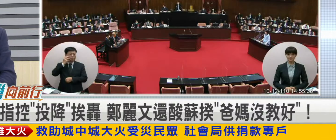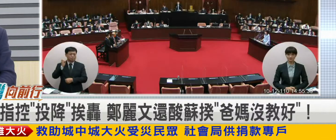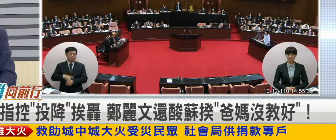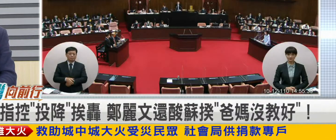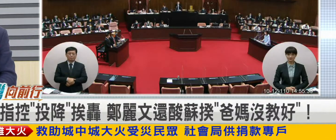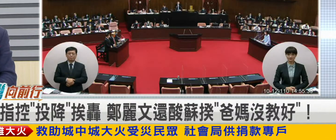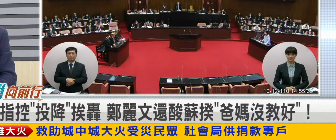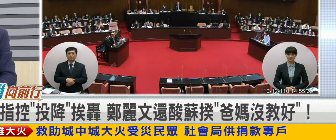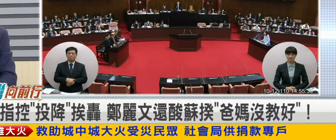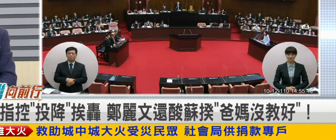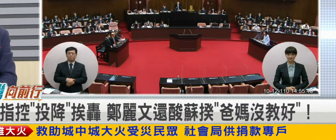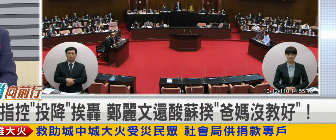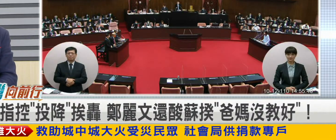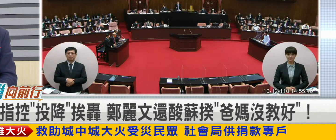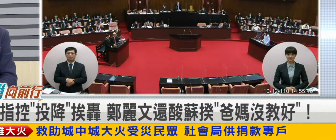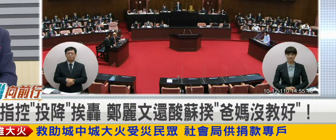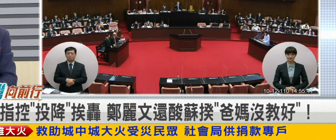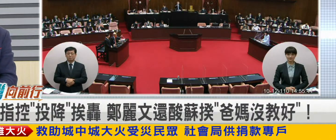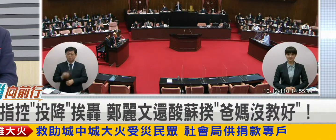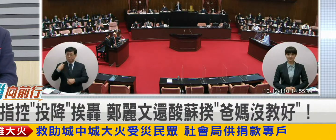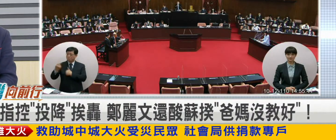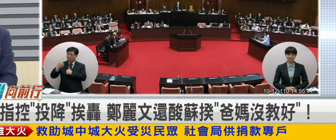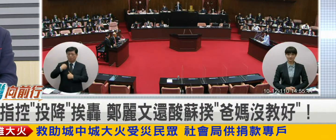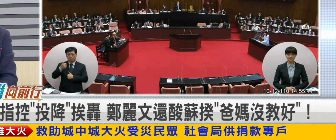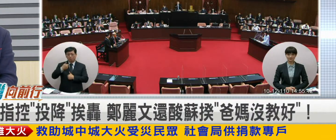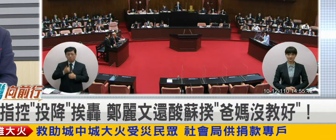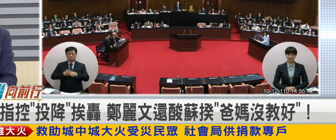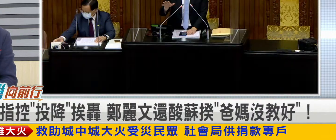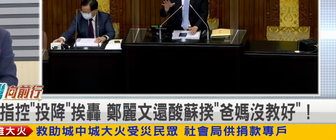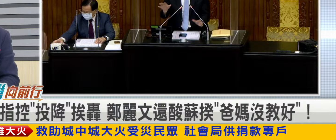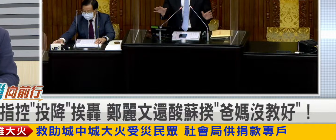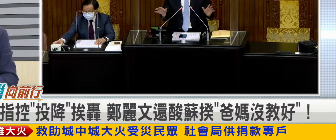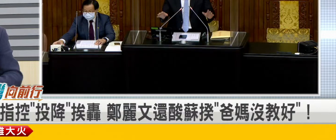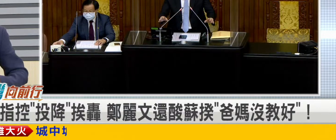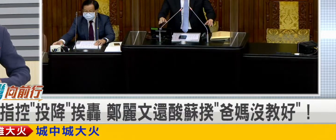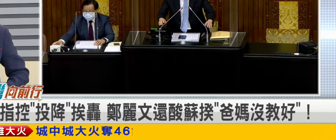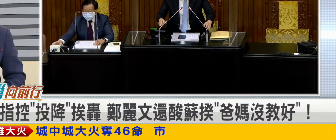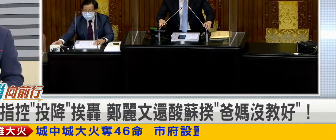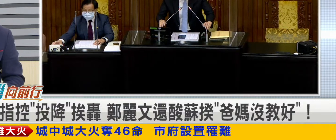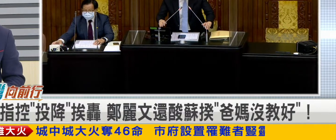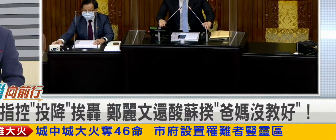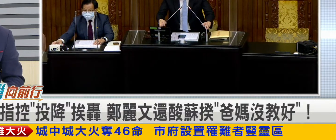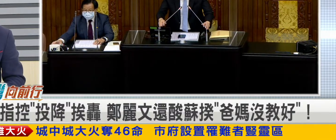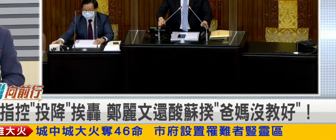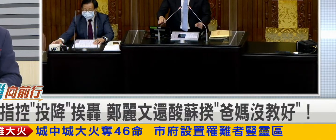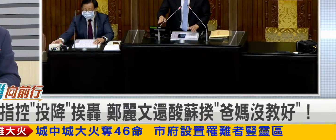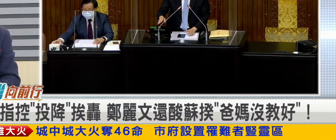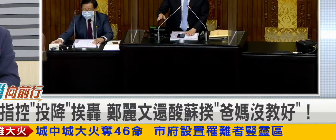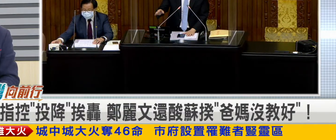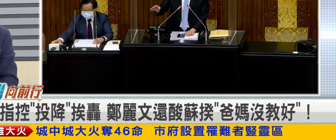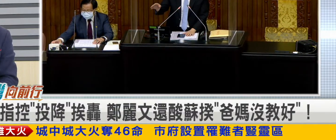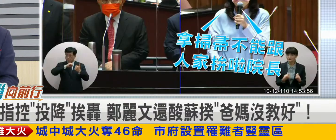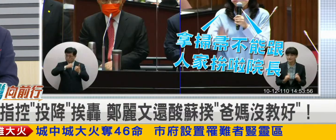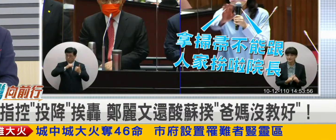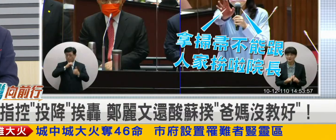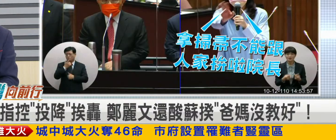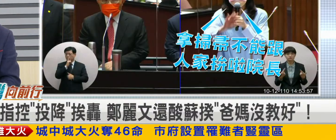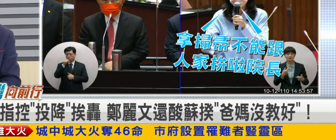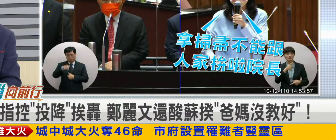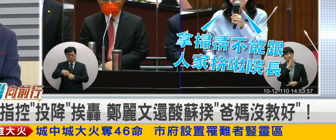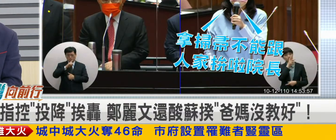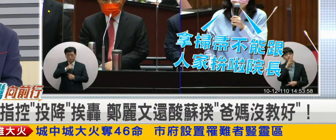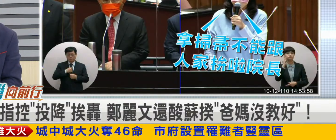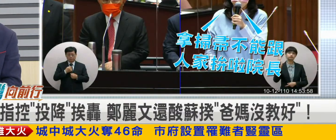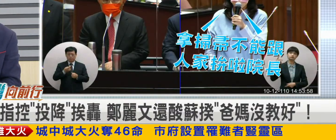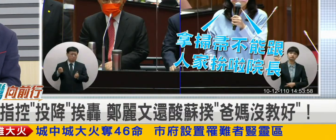们的行政院长在立法院被质询说你要投降、嗯、啊，结果你们也都没有说话、欸，那你们是不是真的要投降？那有